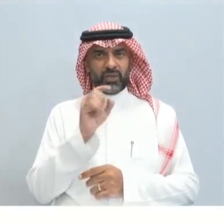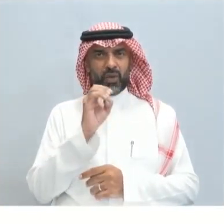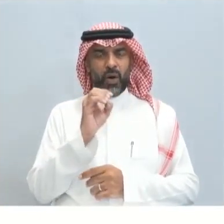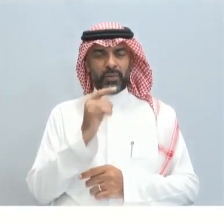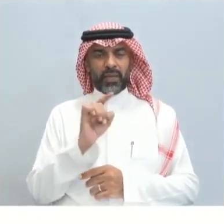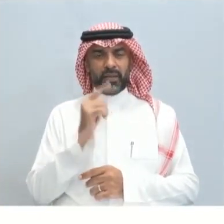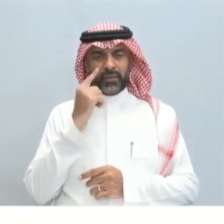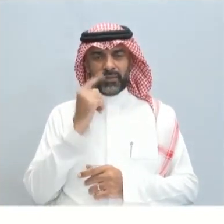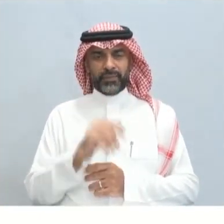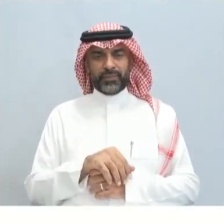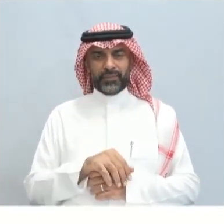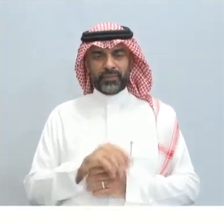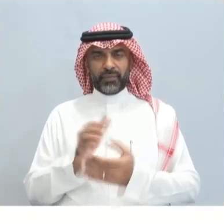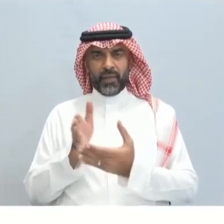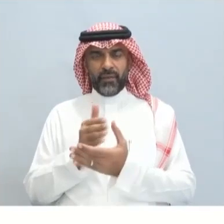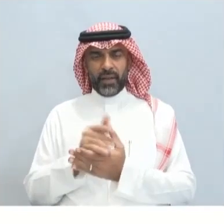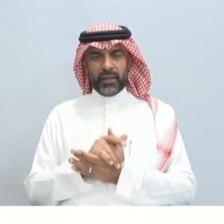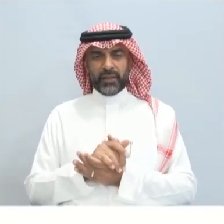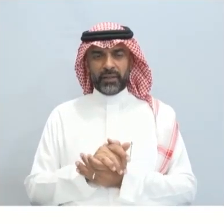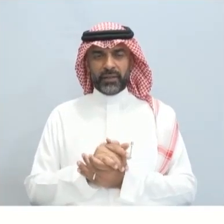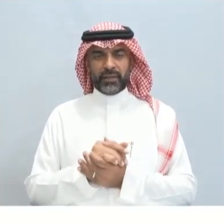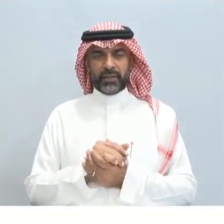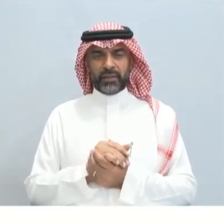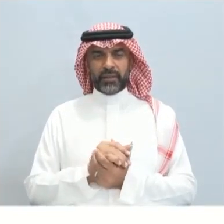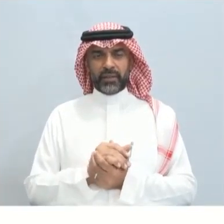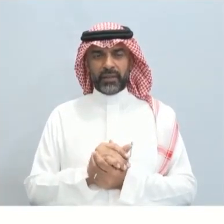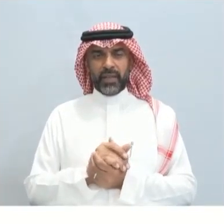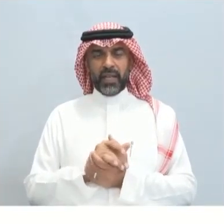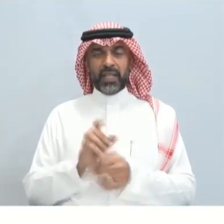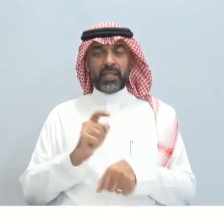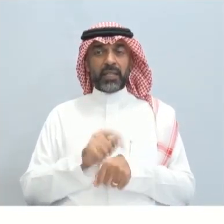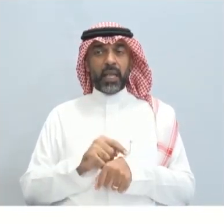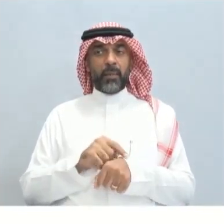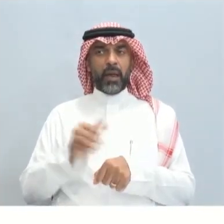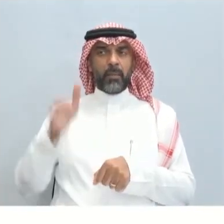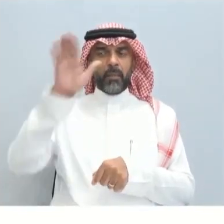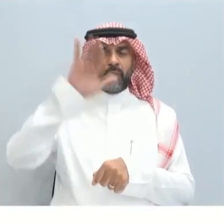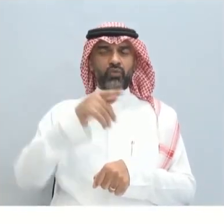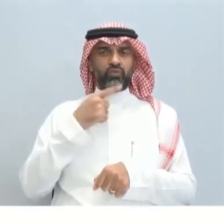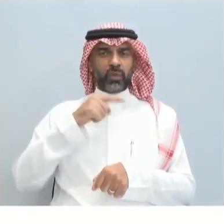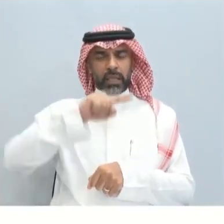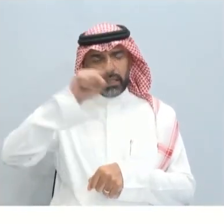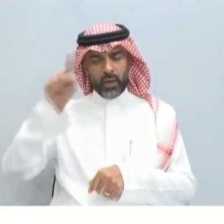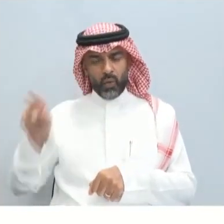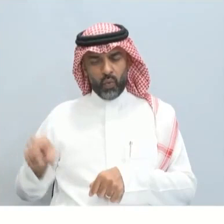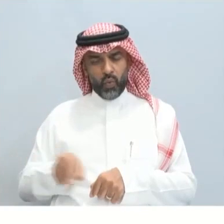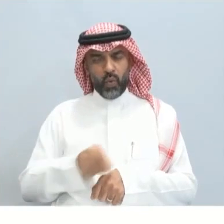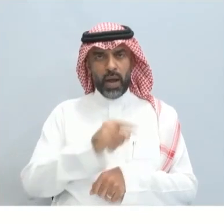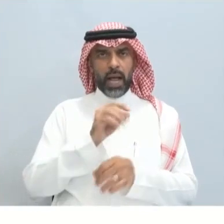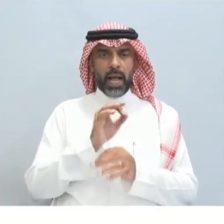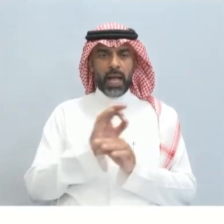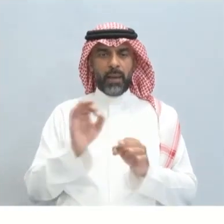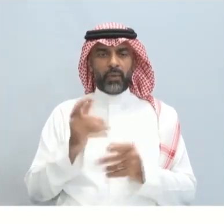العبارات التاليه الزمن الذي تستغرقه موجه لاكمال دوره واحده زمن اذا